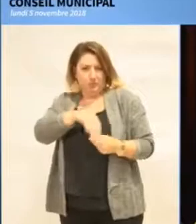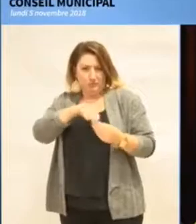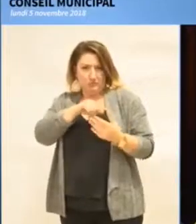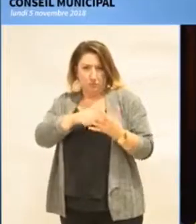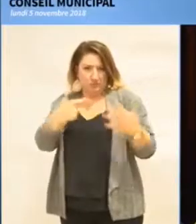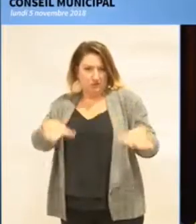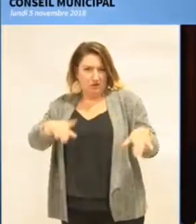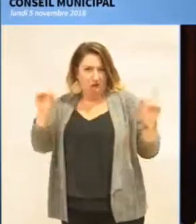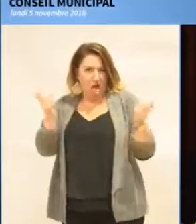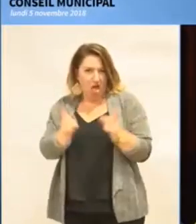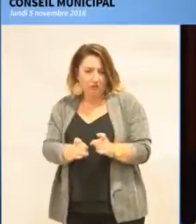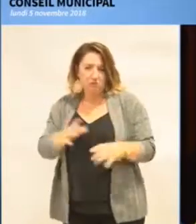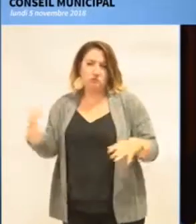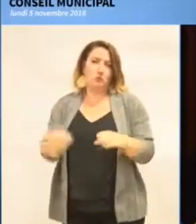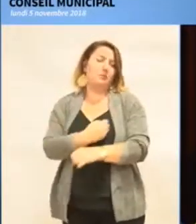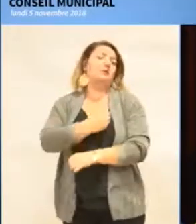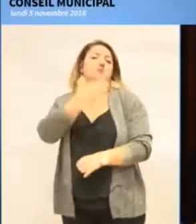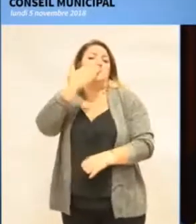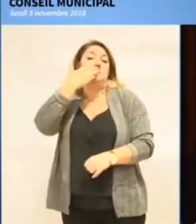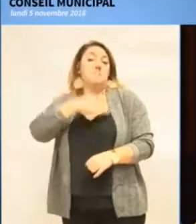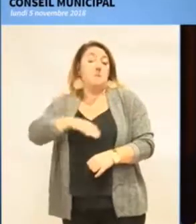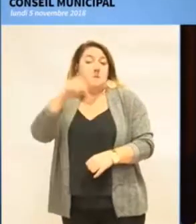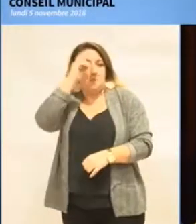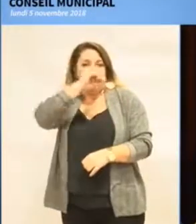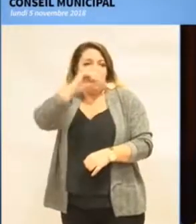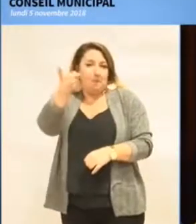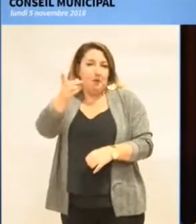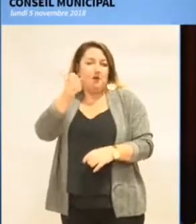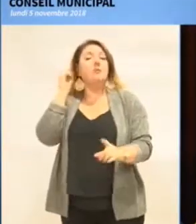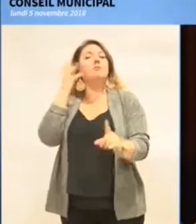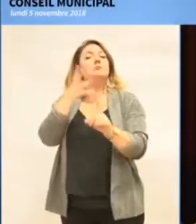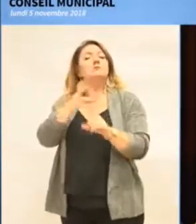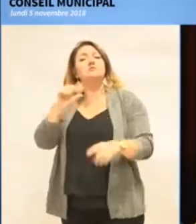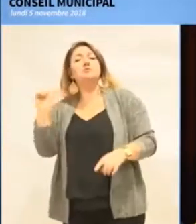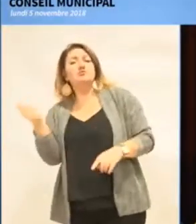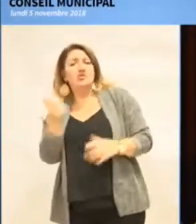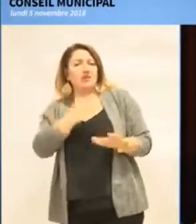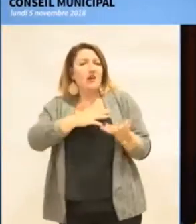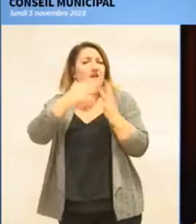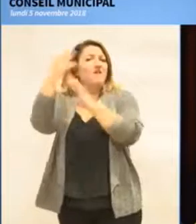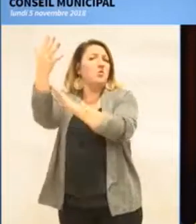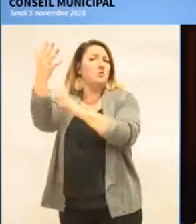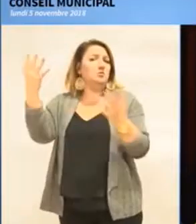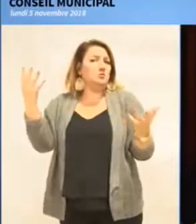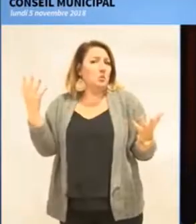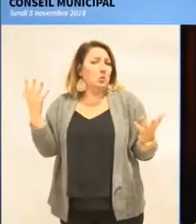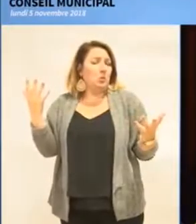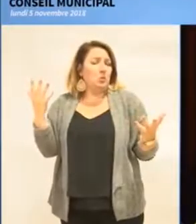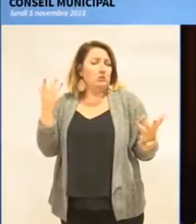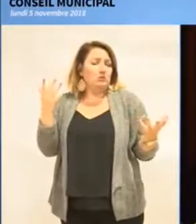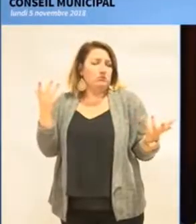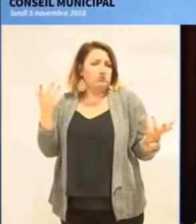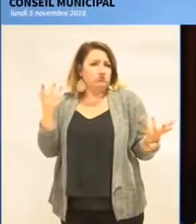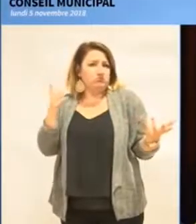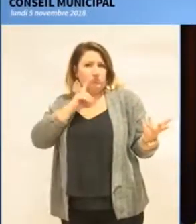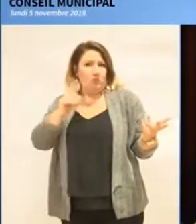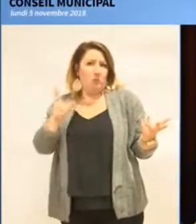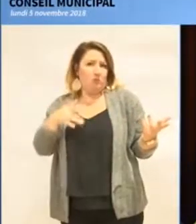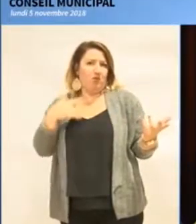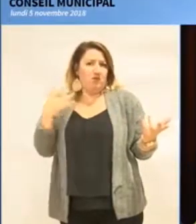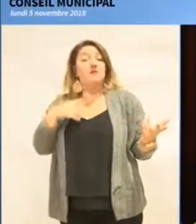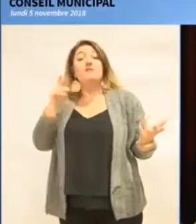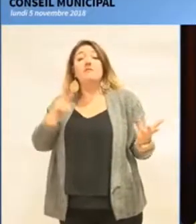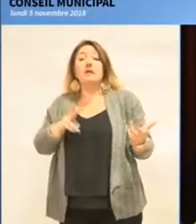été intéressant, au-delà des évolutions de mission des uns et des autres, qui peuvent, sur le papier, rendre cohérente cette